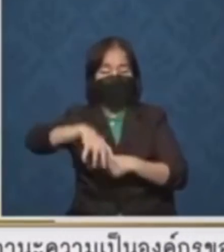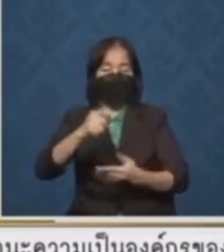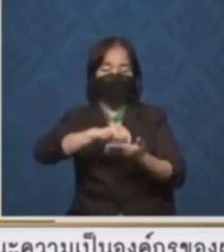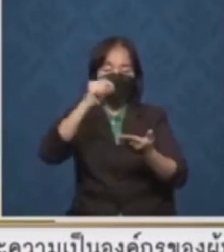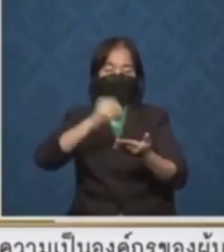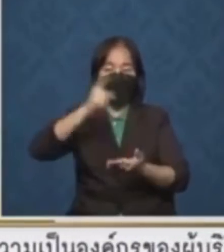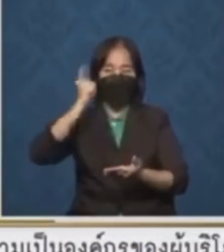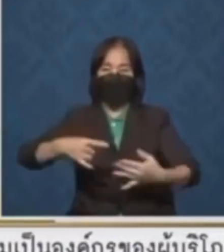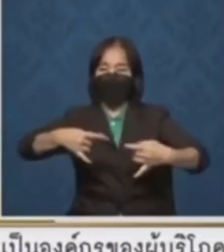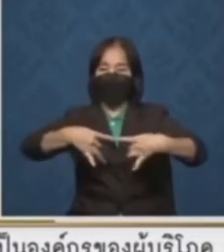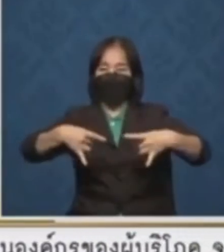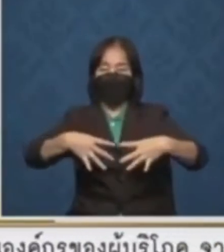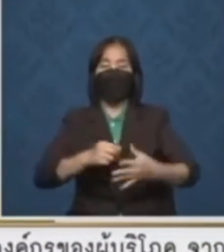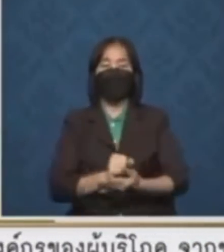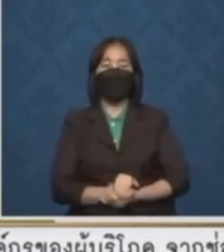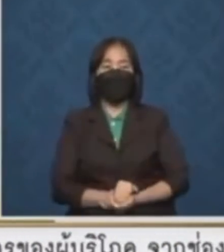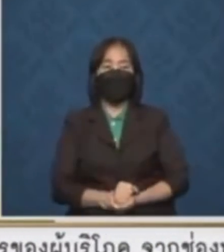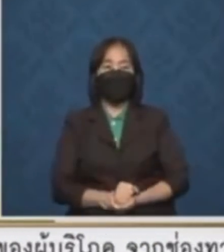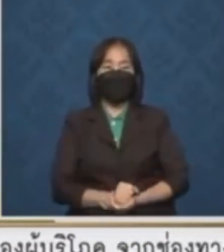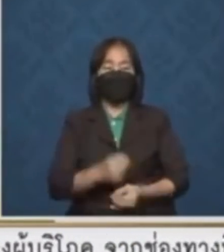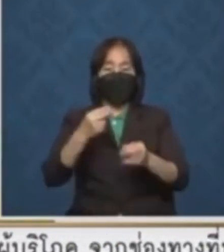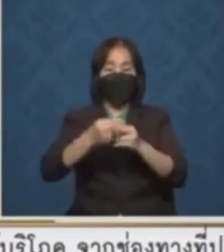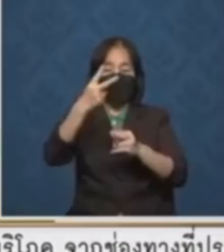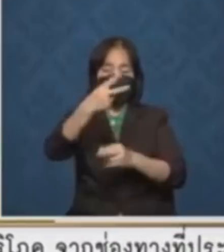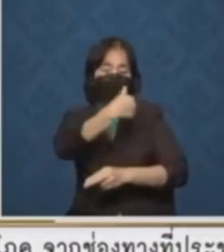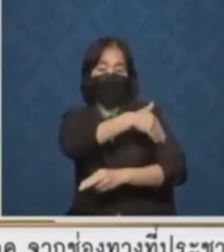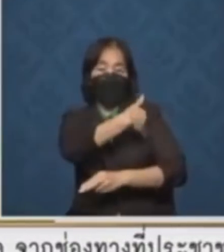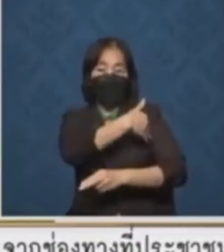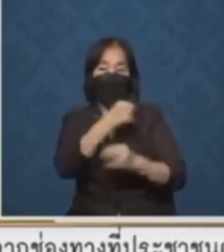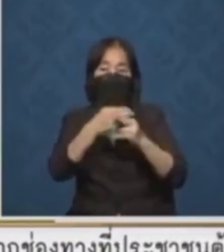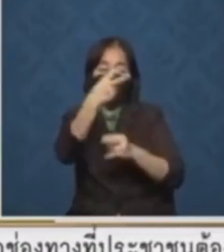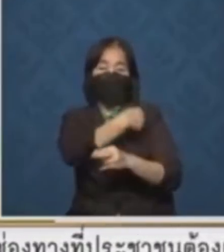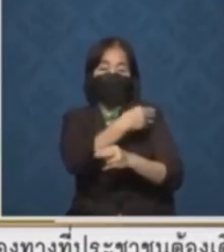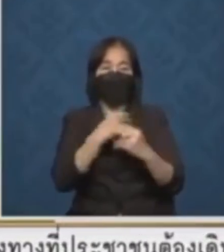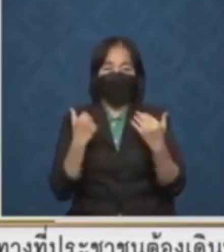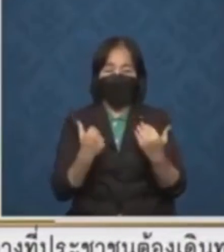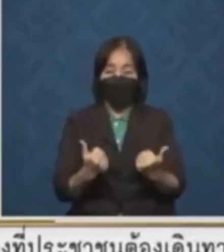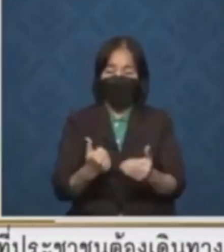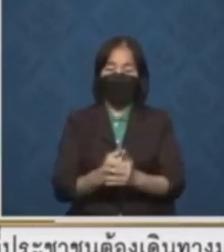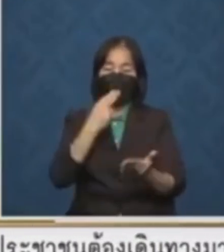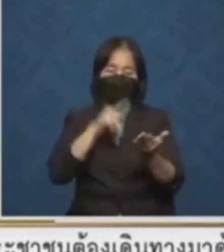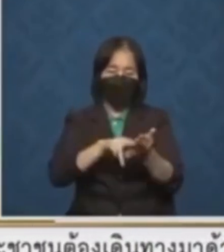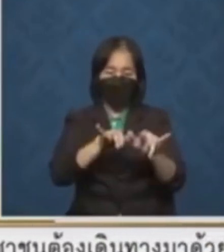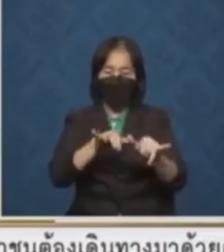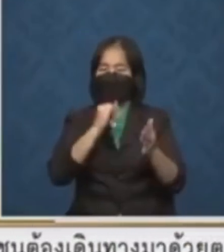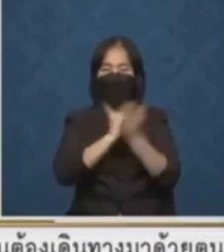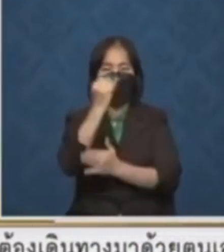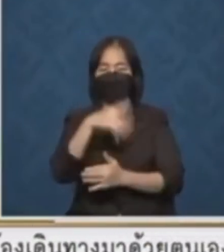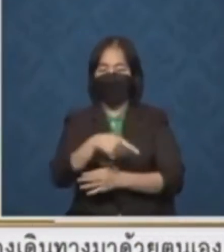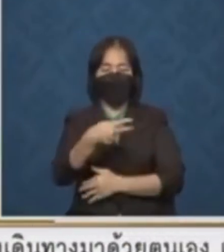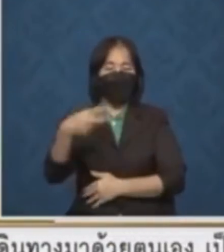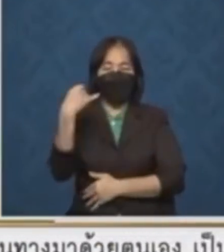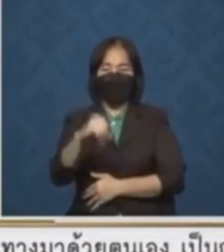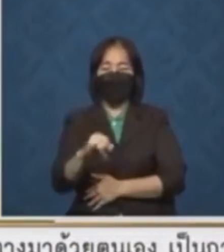ริงนะครับนามสกุลของท่านแม่ทัพภาคที่2ท่านปัจจุบันในหนังสือก็พิมพ์ไม่ถูกต้องซึ่ง